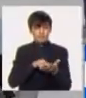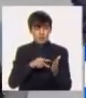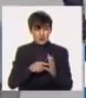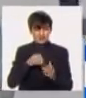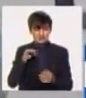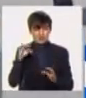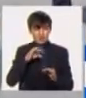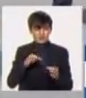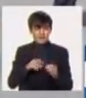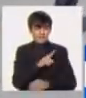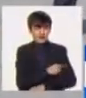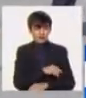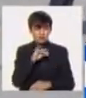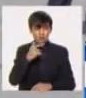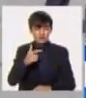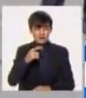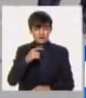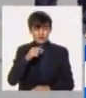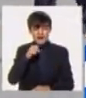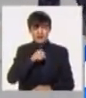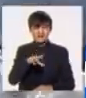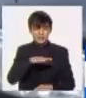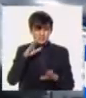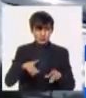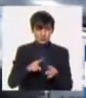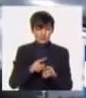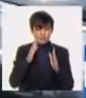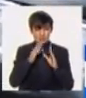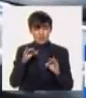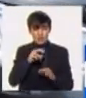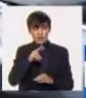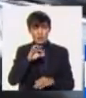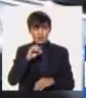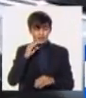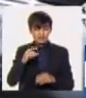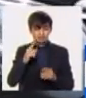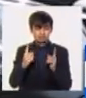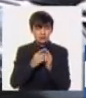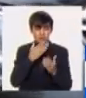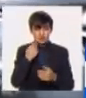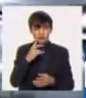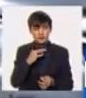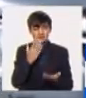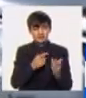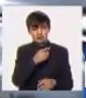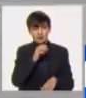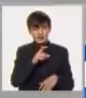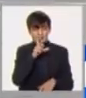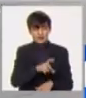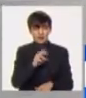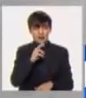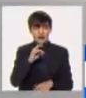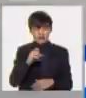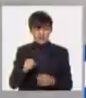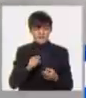ранее использовался врачами Юго-Восточной Азии. Здесь нет прямого контакта с лаборантом. Даже если человек – носитель коронавируса, он не